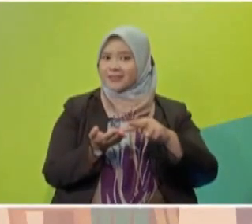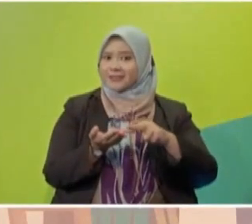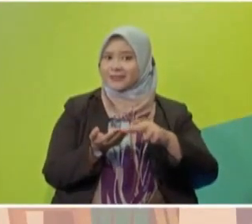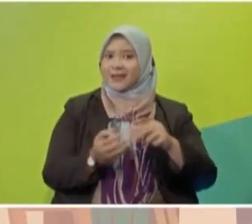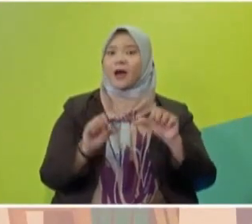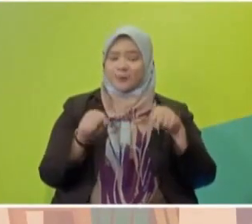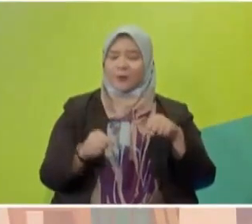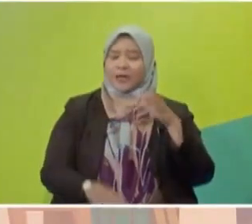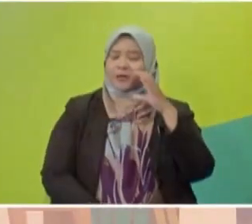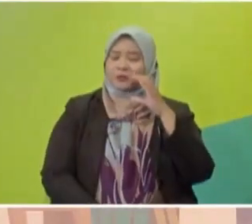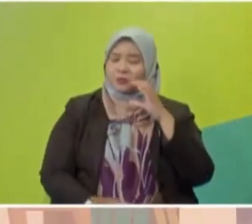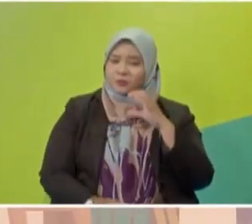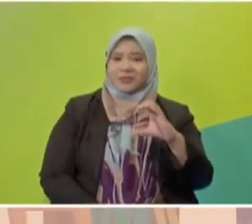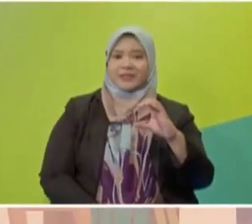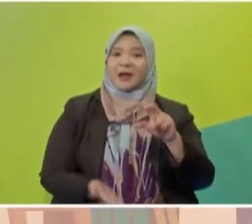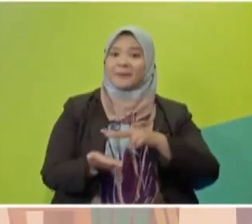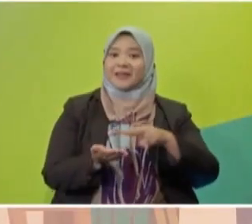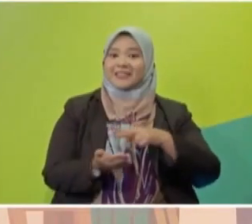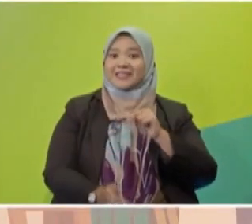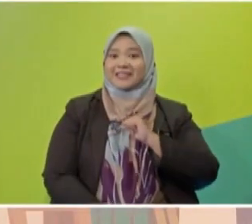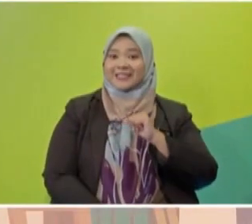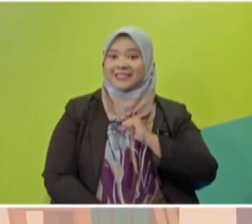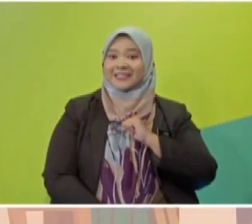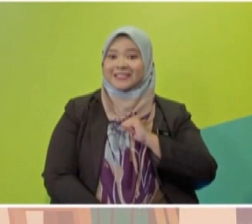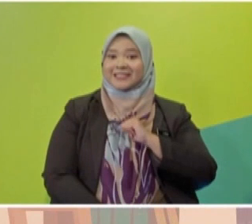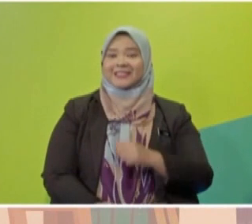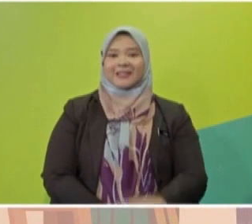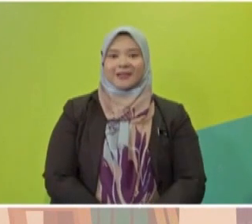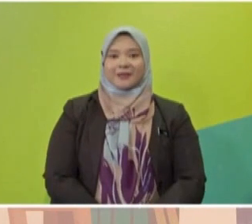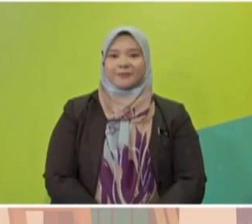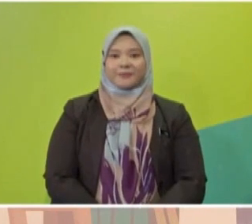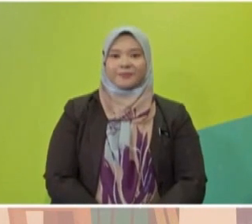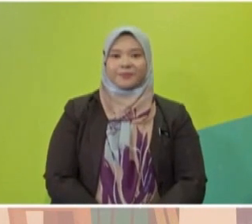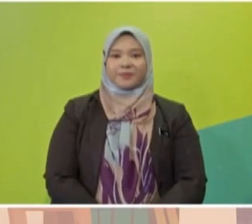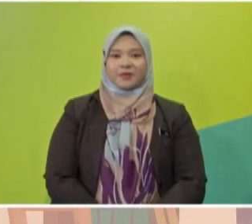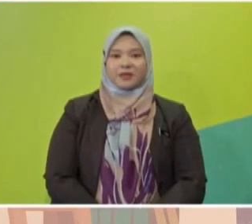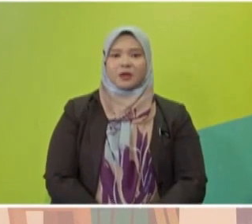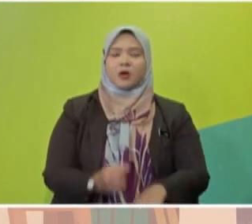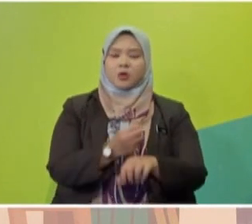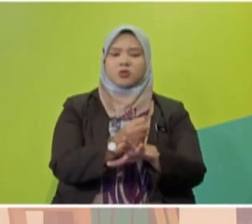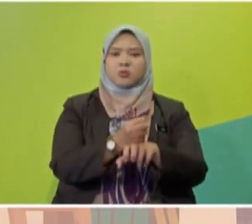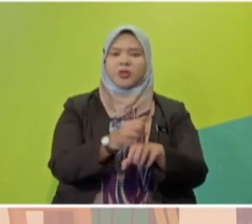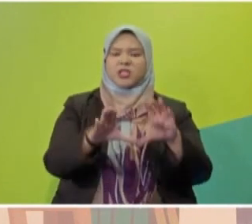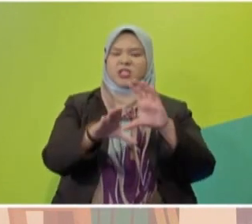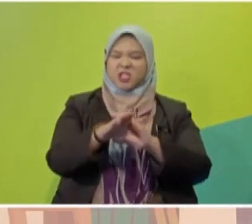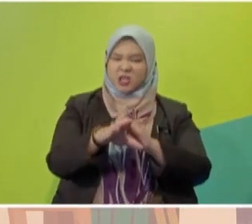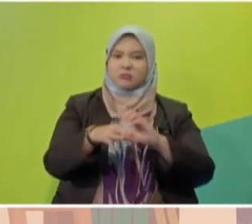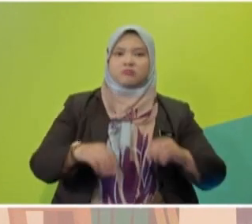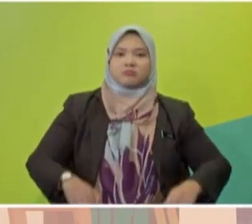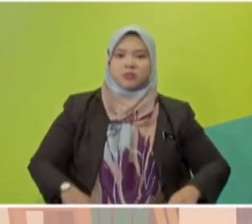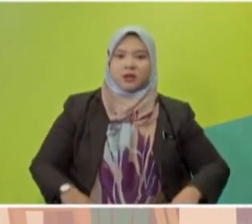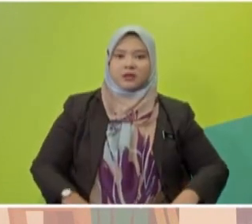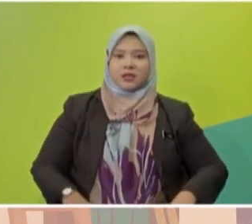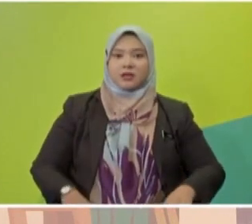Pemburu kesakitan lalu mengibaskan ranting yang digunakan untuk menangkap burung. Burung